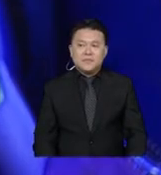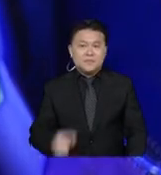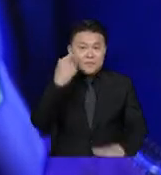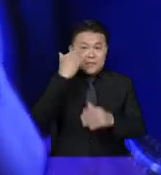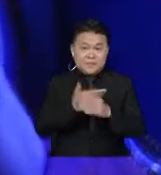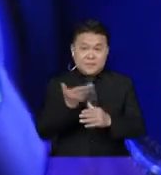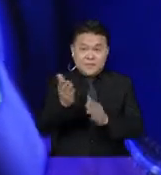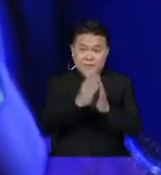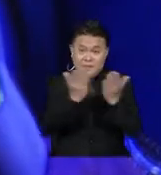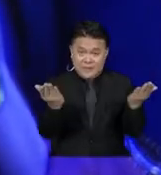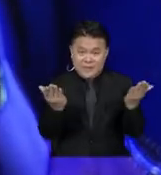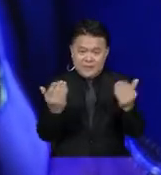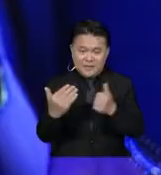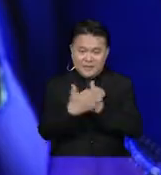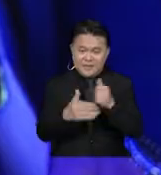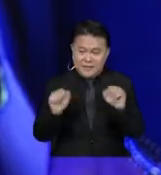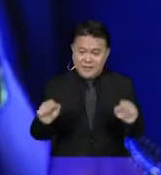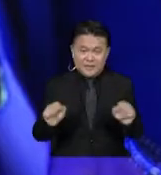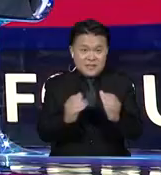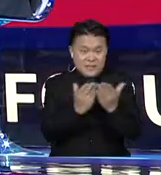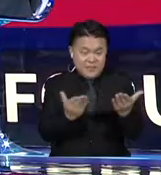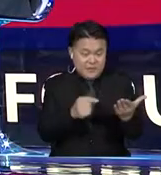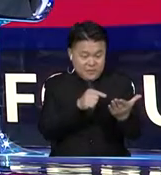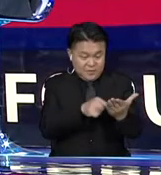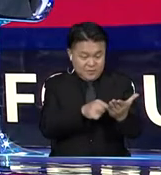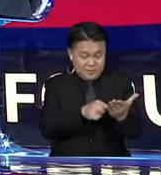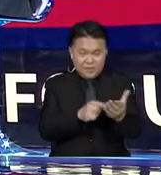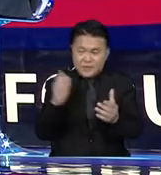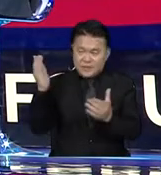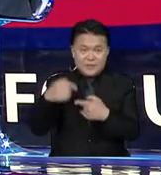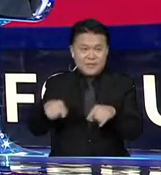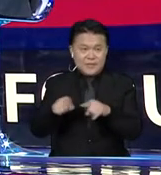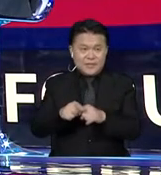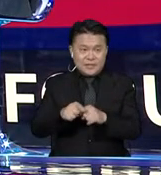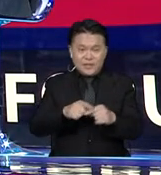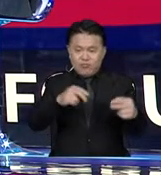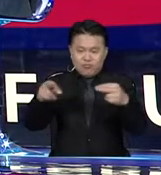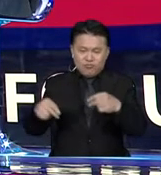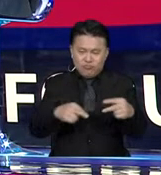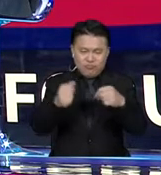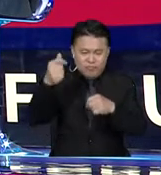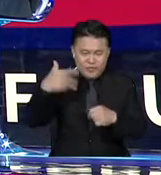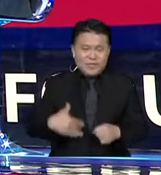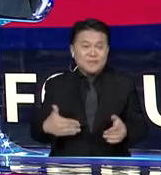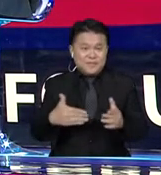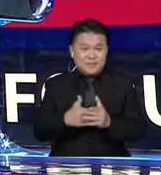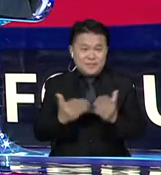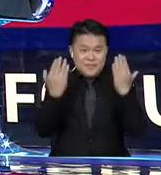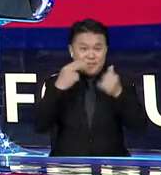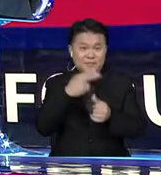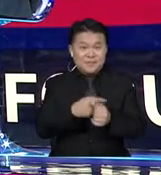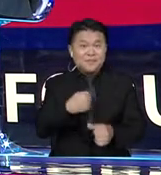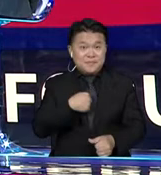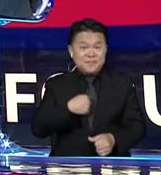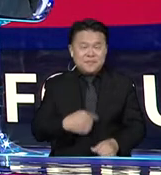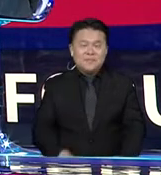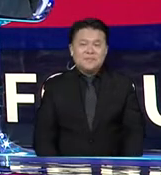박사님의 책 다정한 것이 살아남는다로 학생들과 함께 독서 토론을 몇 차례 한 학교